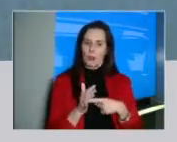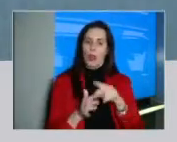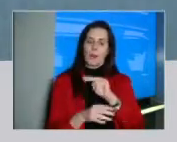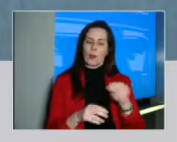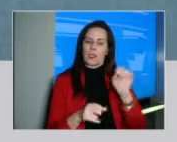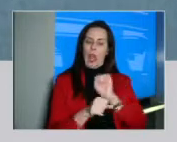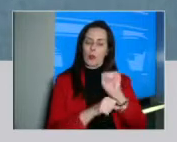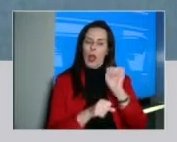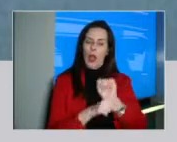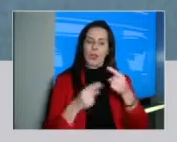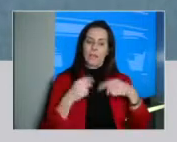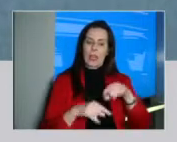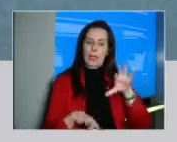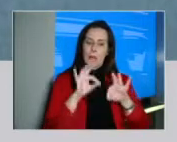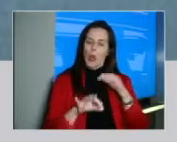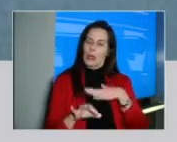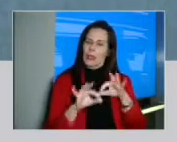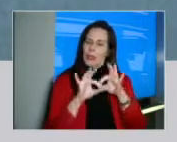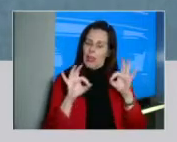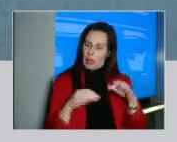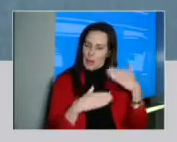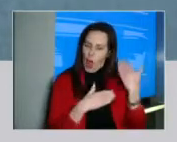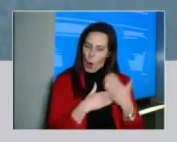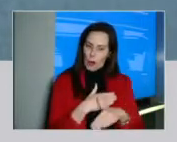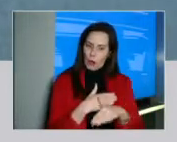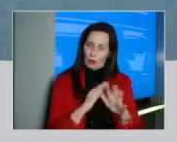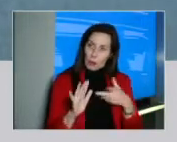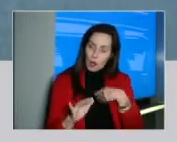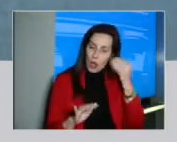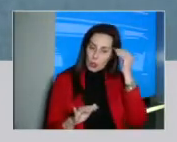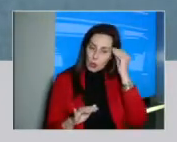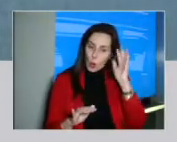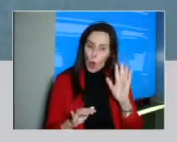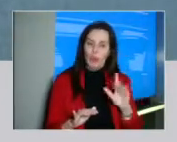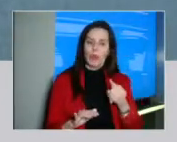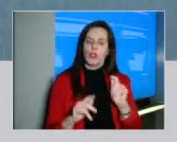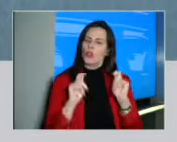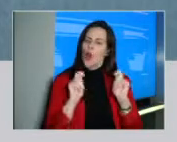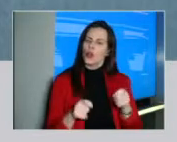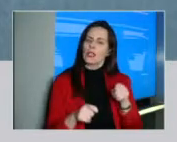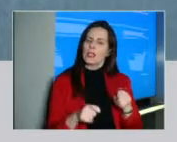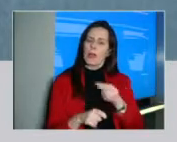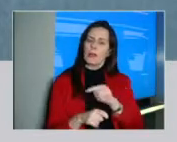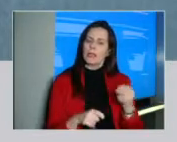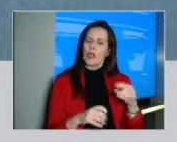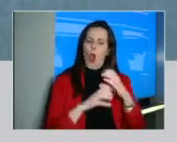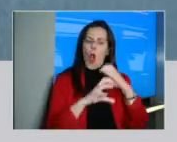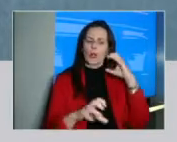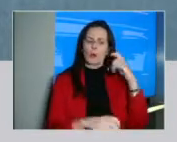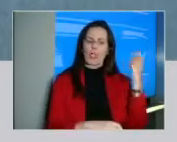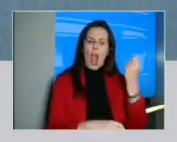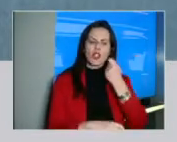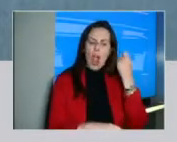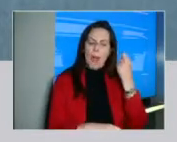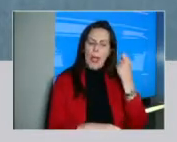עתירות לוועדת הבחירות המרכזית. אני אתחיל מהאחרונה, לפחות ככל הידוע לי, אולי אתה תתקן אותי שהוגשה, וזה בנושא אוטובוס השבת של מפלגת